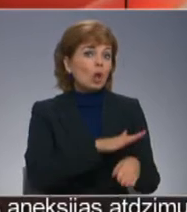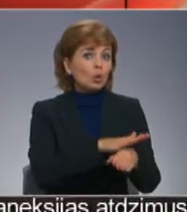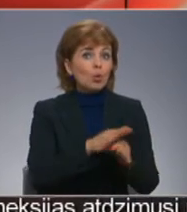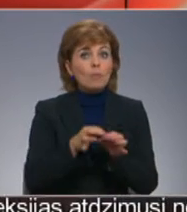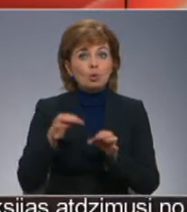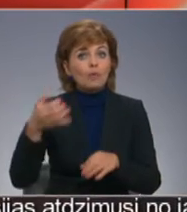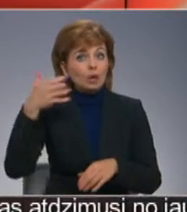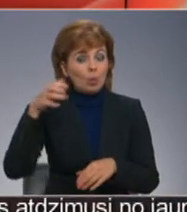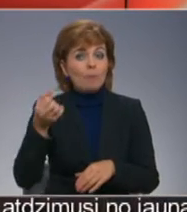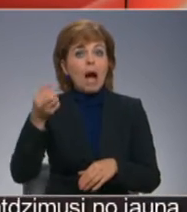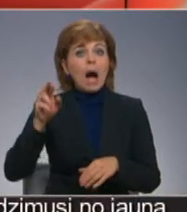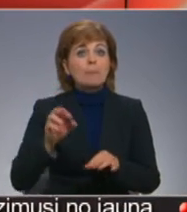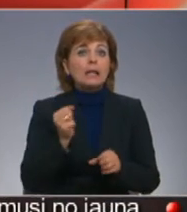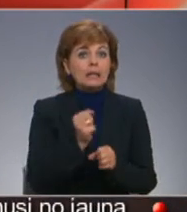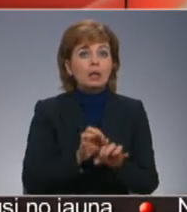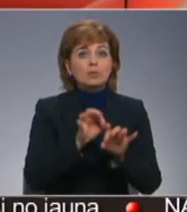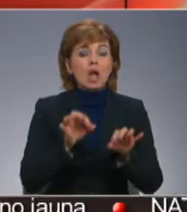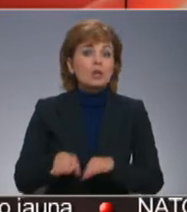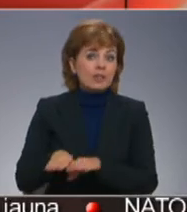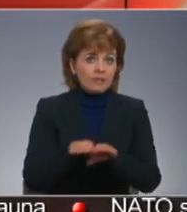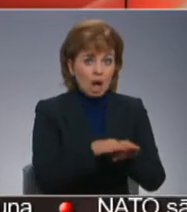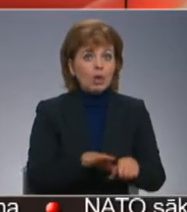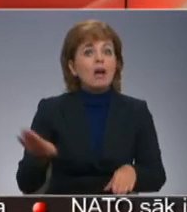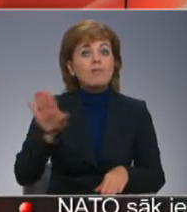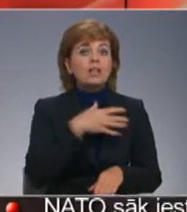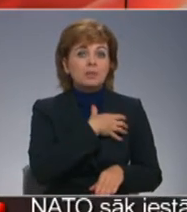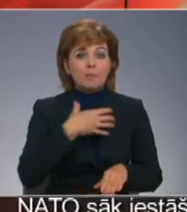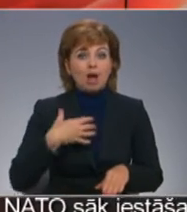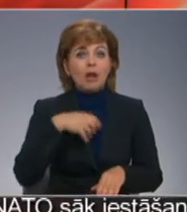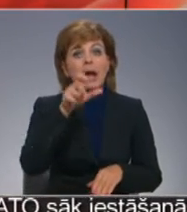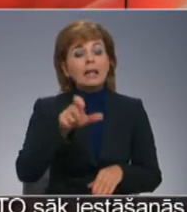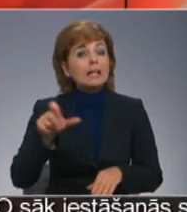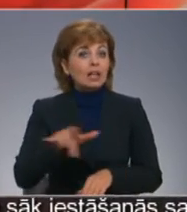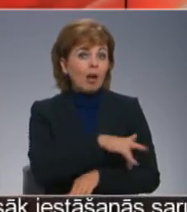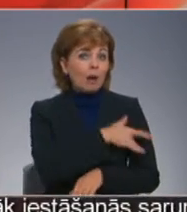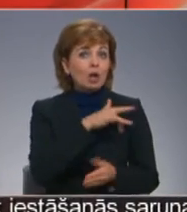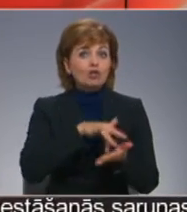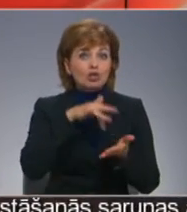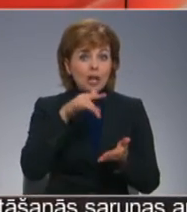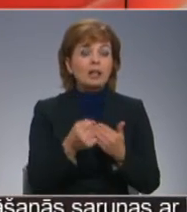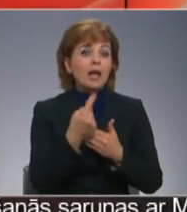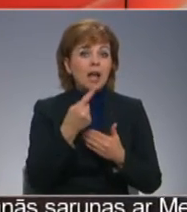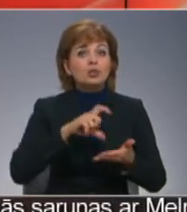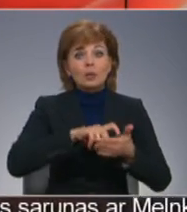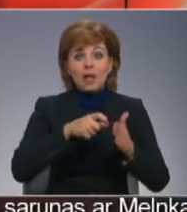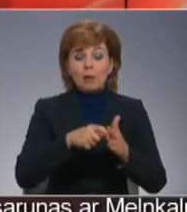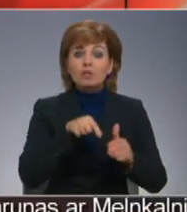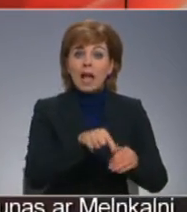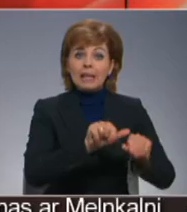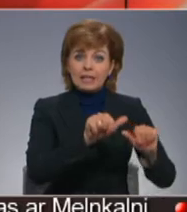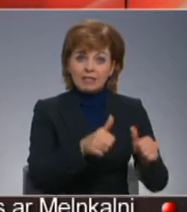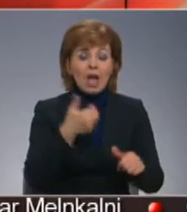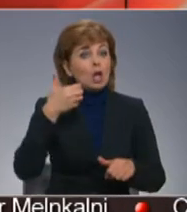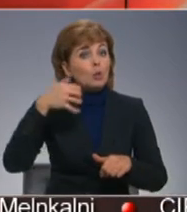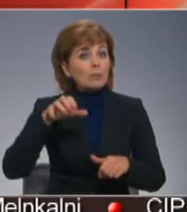Tukumnovada domē aprīlī darbu sāks vienotais valsts un pašvaldības klientu apkalpošanas centrs. Lai rastu telpas, tā izveidēja domas ēku, nāksies